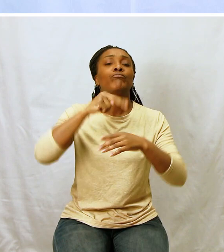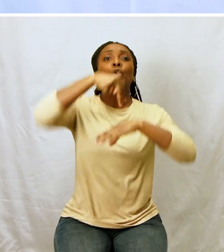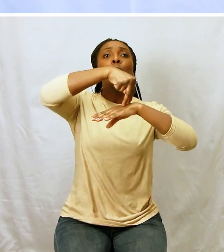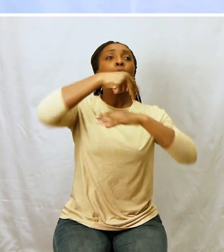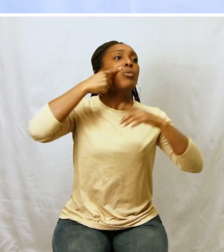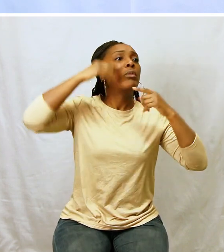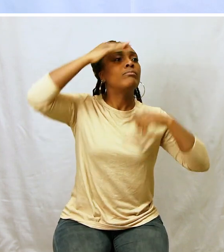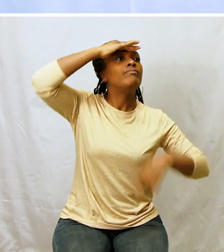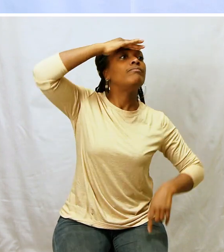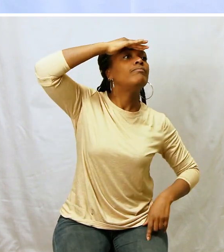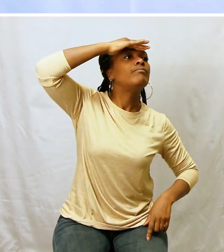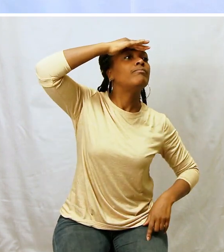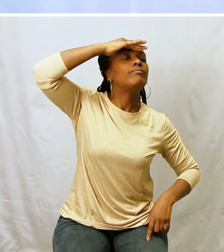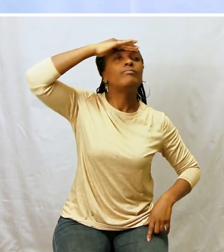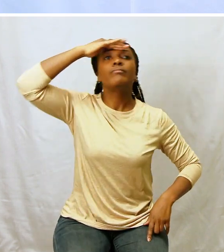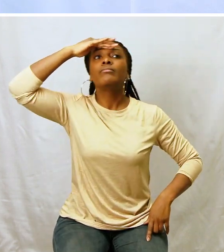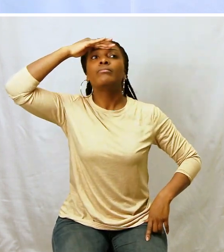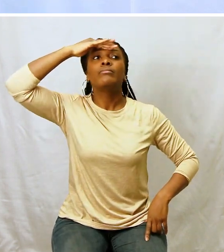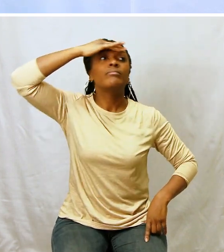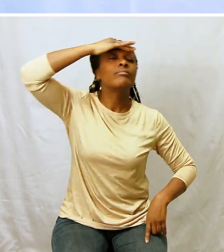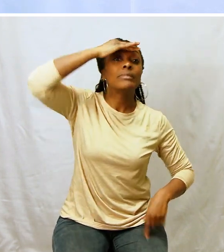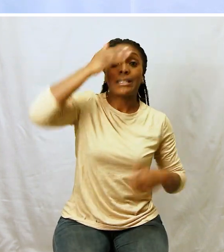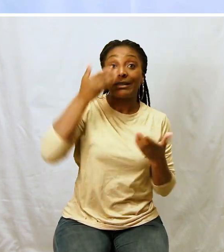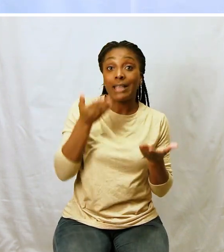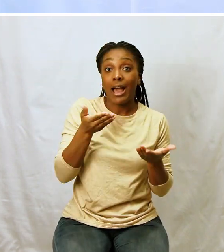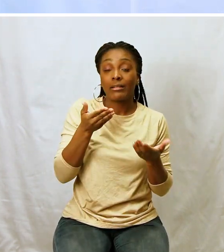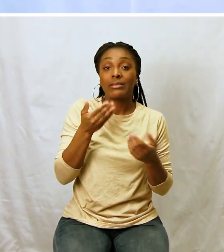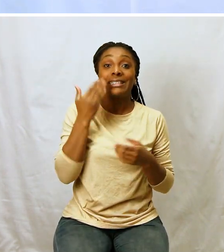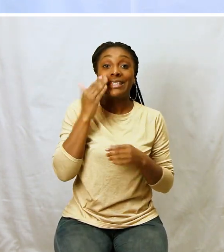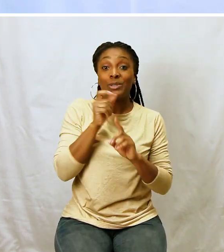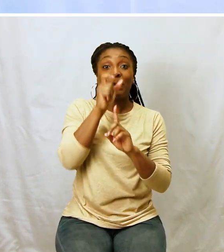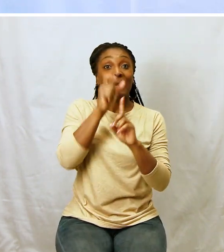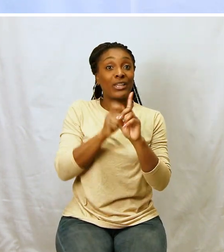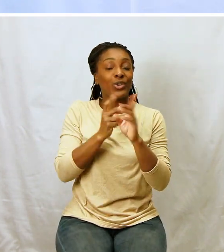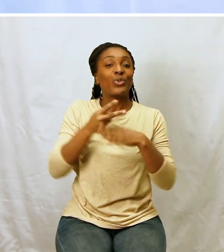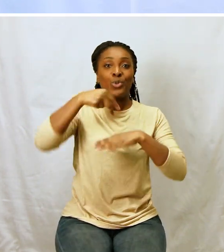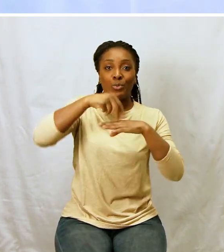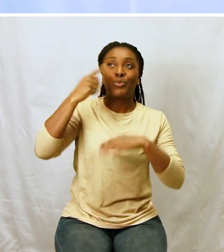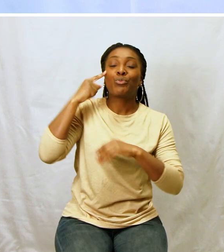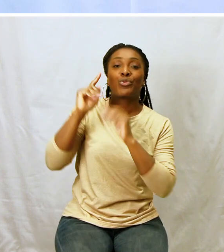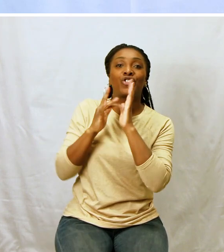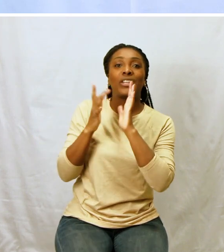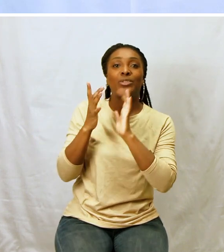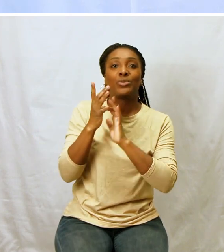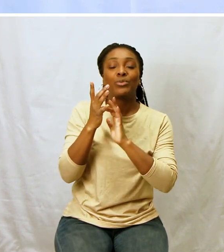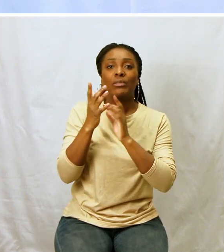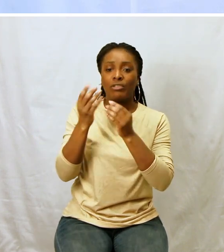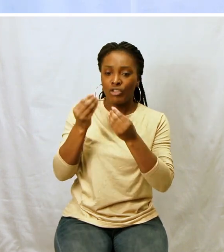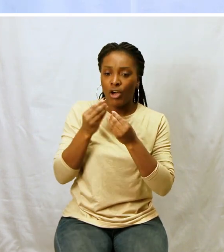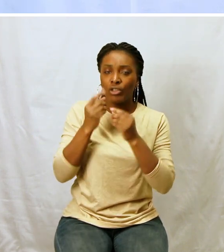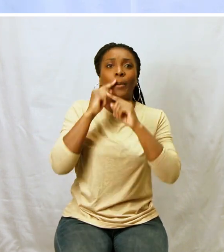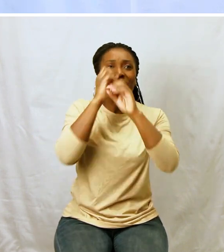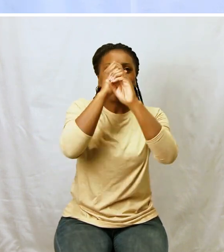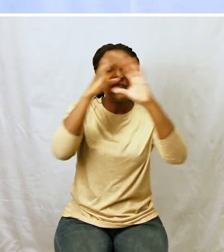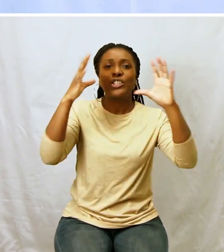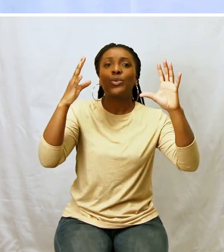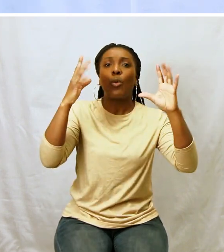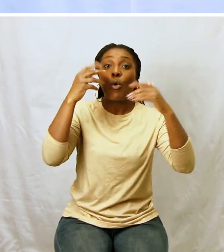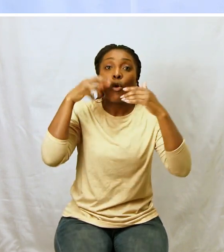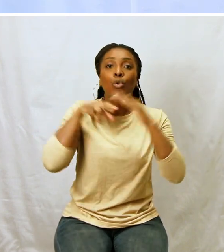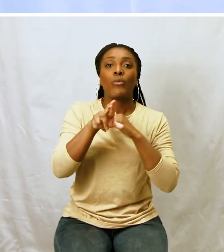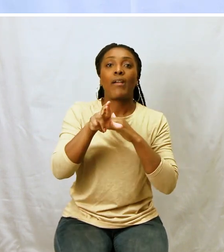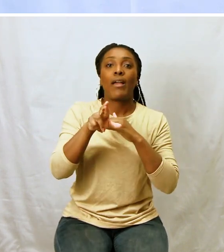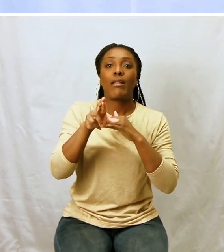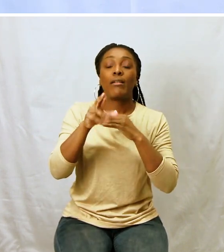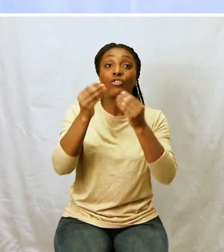qui arrivait. En fait, celui qui se tient debout pour Christ, il a sa vision qui est renouvelée et Dieu lui ouvre de nouveaux